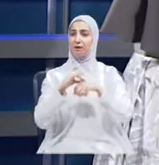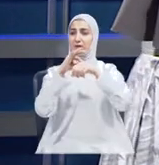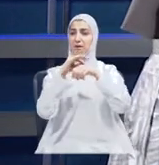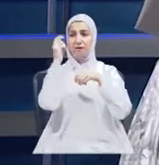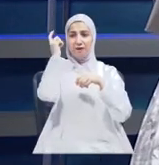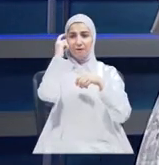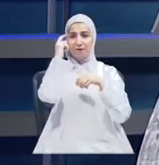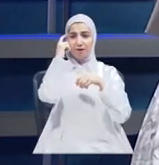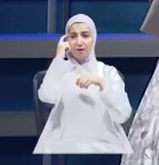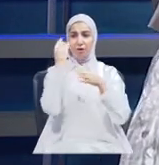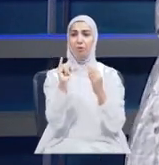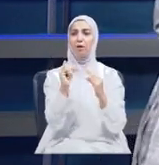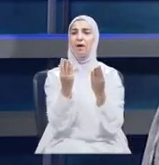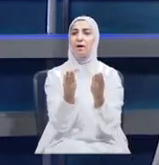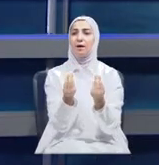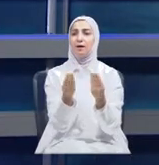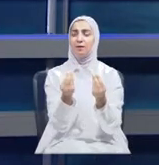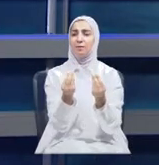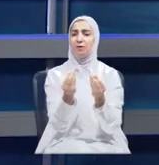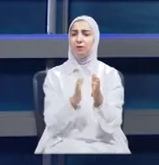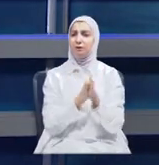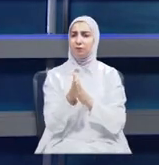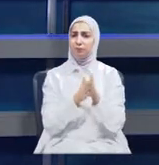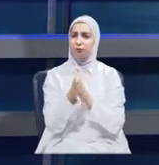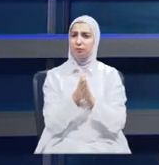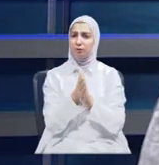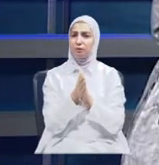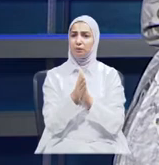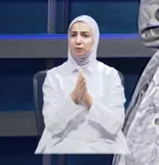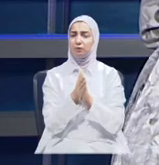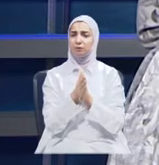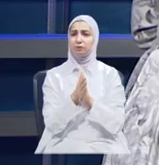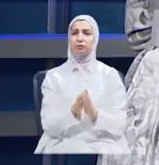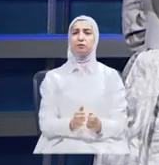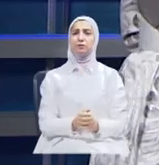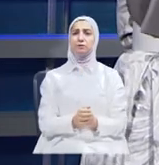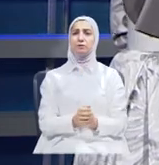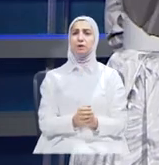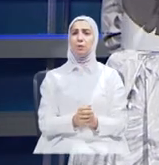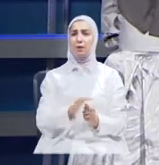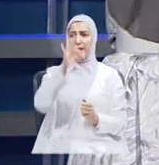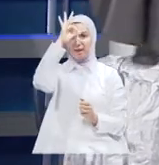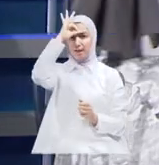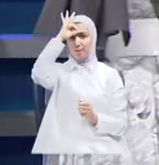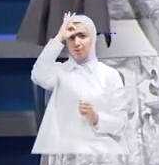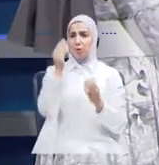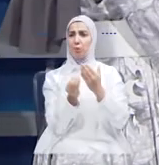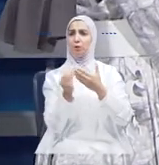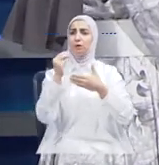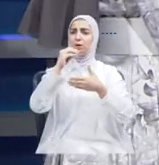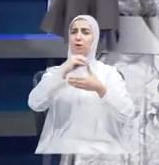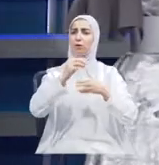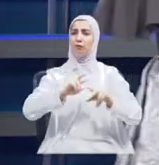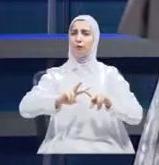والفكرية والمادية من أجل تحسين ظروف العيش وضمان الاستقرار والأمن والازدهار في